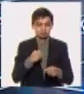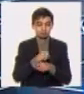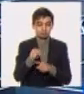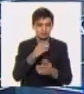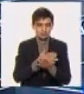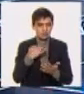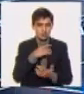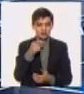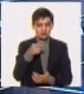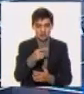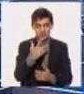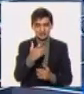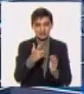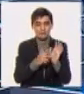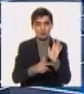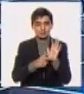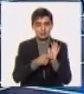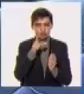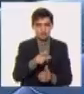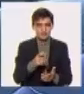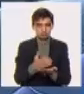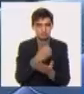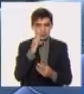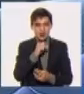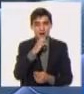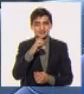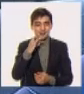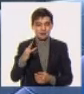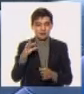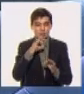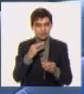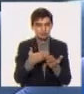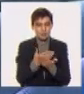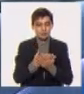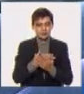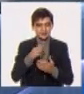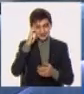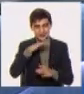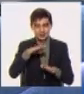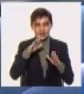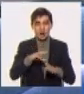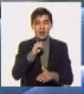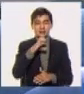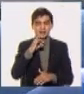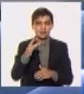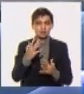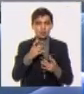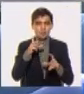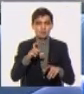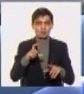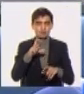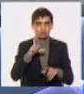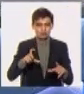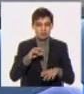часу 1387 мой коллега с кармен добавь владеет информацией по стране оскар сколько больных сейчас на данный